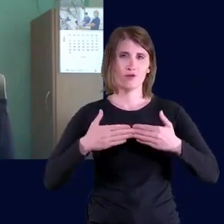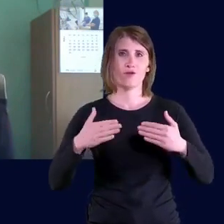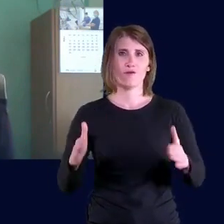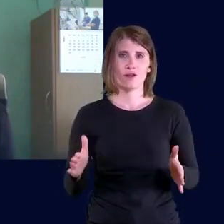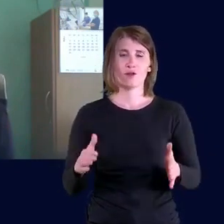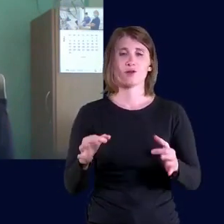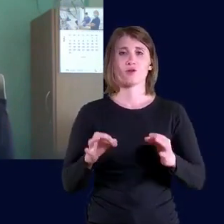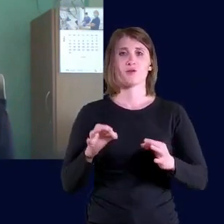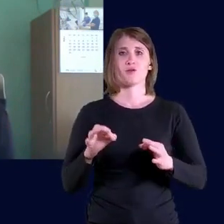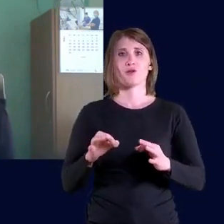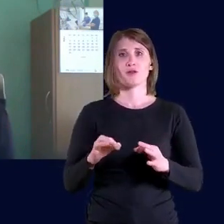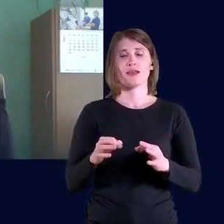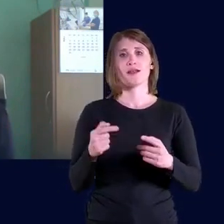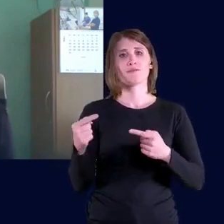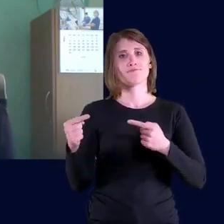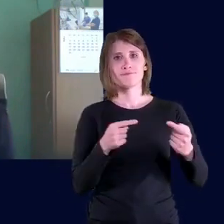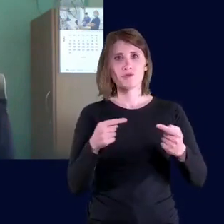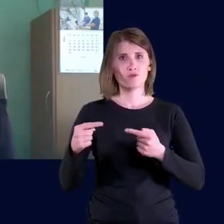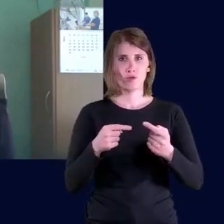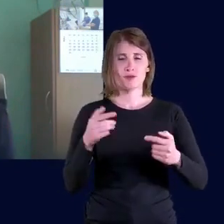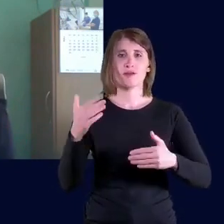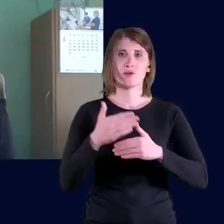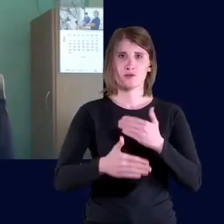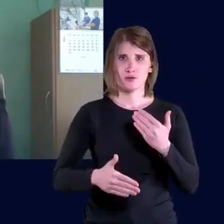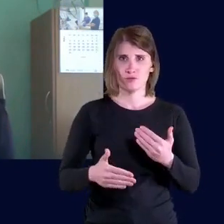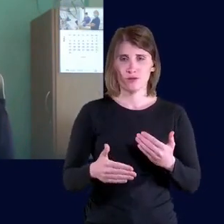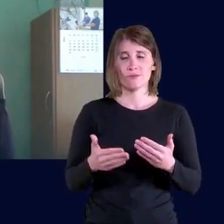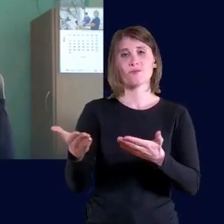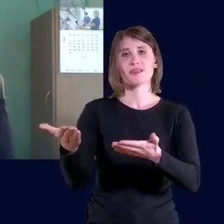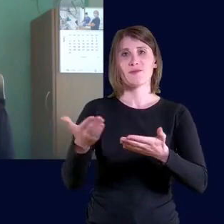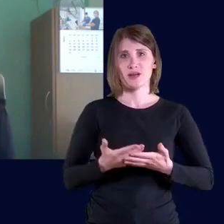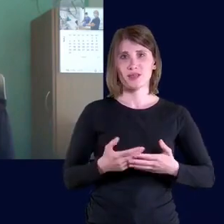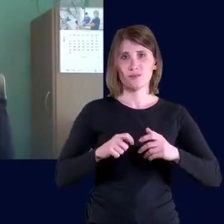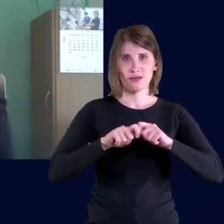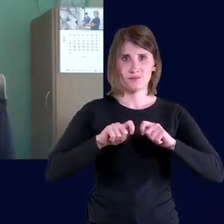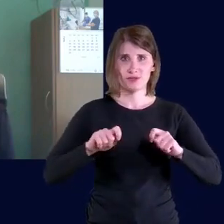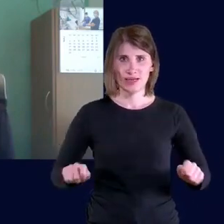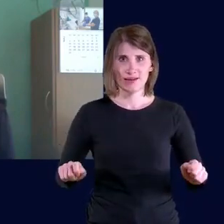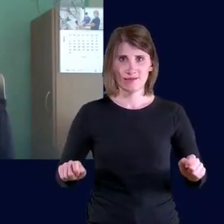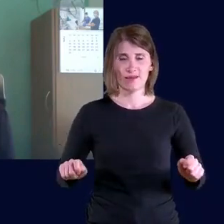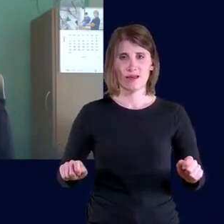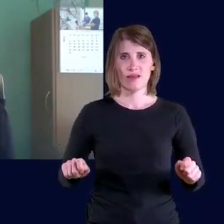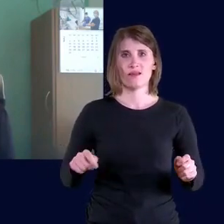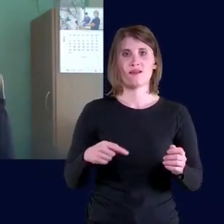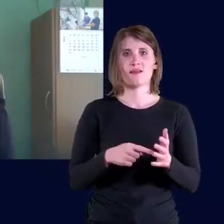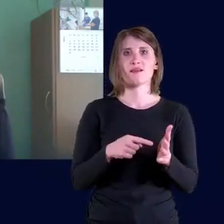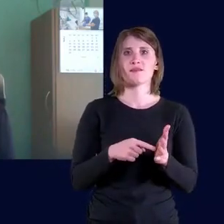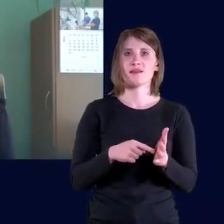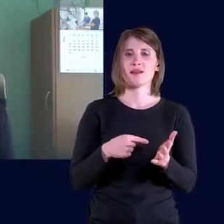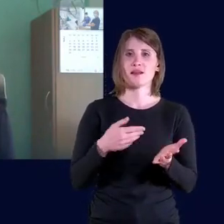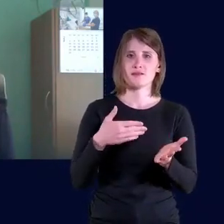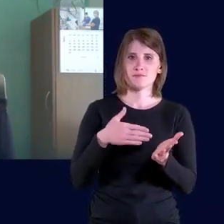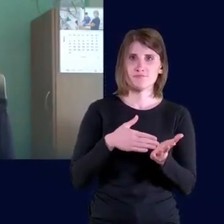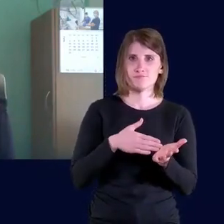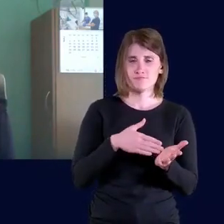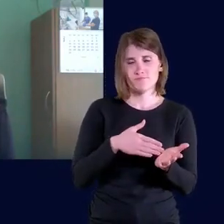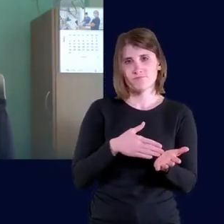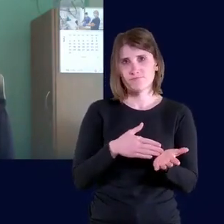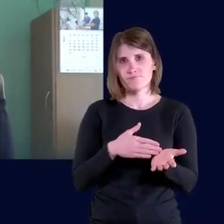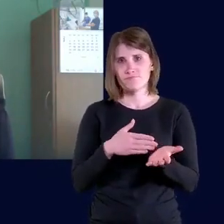nasz panel dyskusyjny i zapraszamy państwa na przerwę i wznawiamy nasze